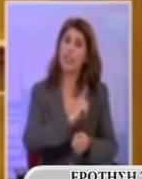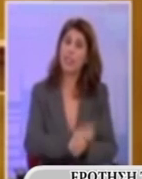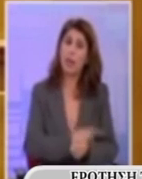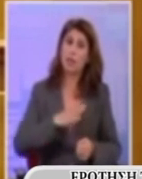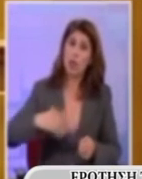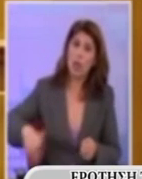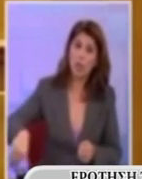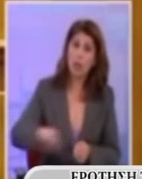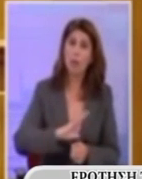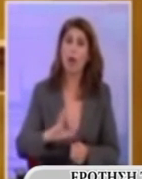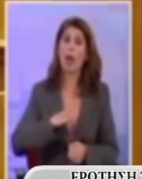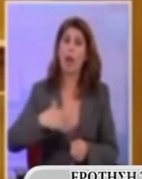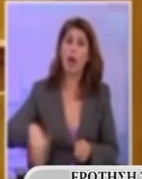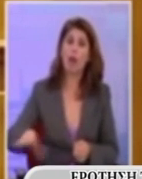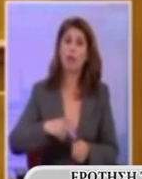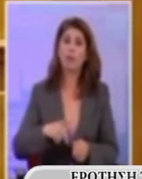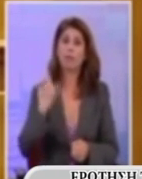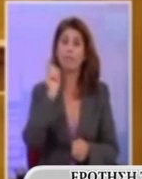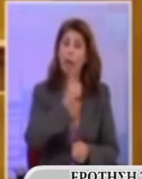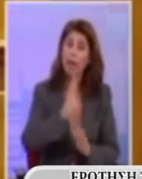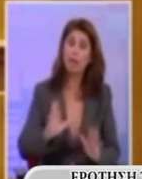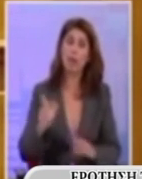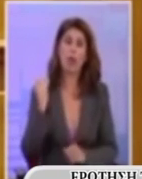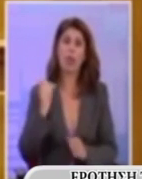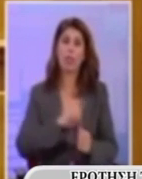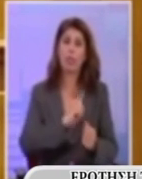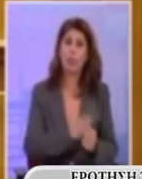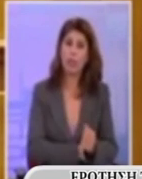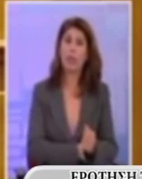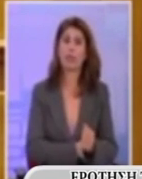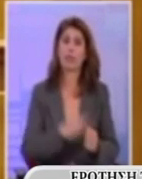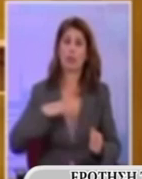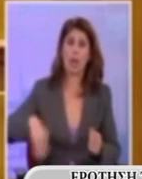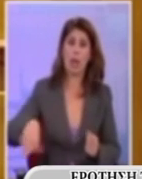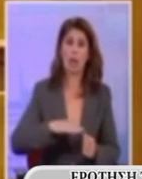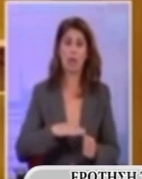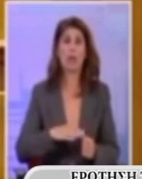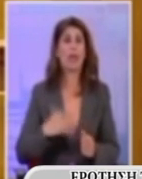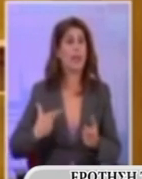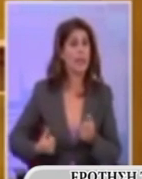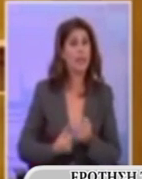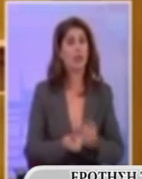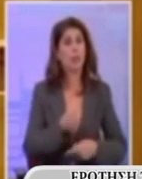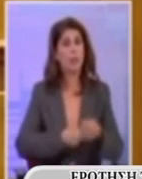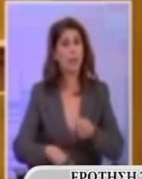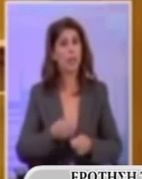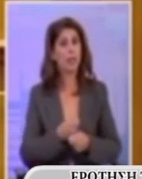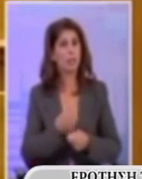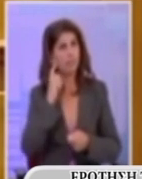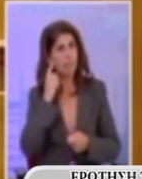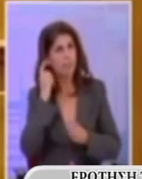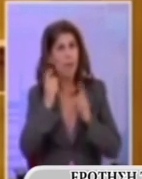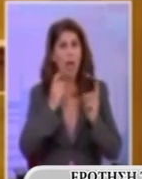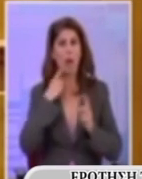φωτοβολταϊκά συστήματα? Εν ώψη του τελευταίου νόμου για την αναβάθμιση των κτιρίων, σε τι μέτρα προτίθεστε να προβείτε προκειμένου να